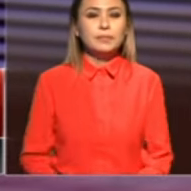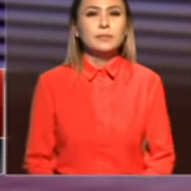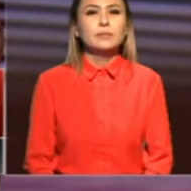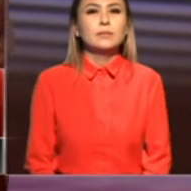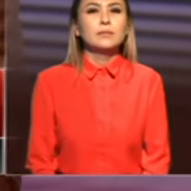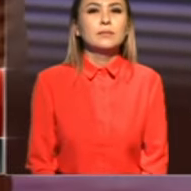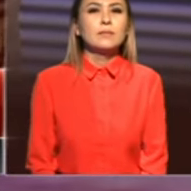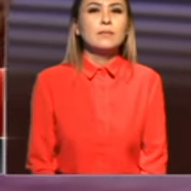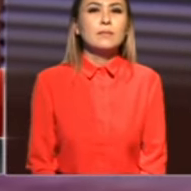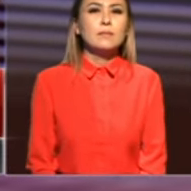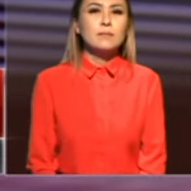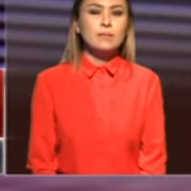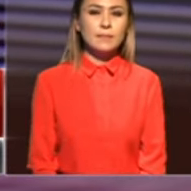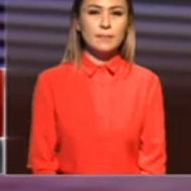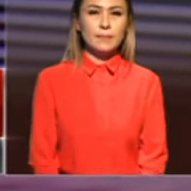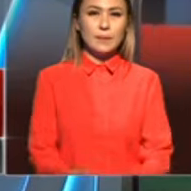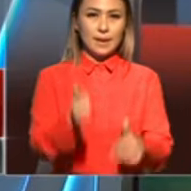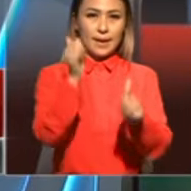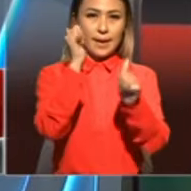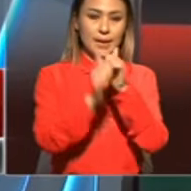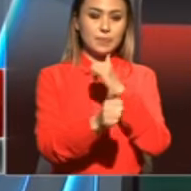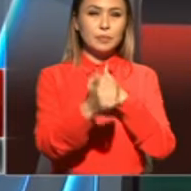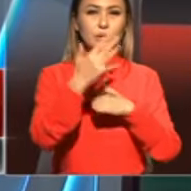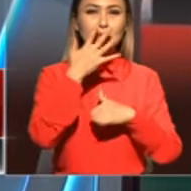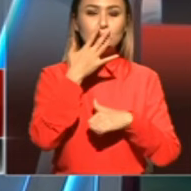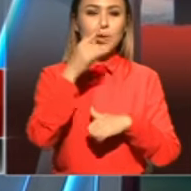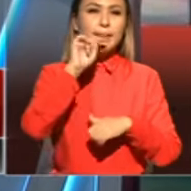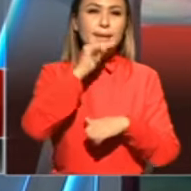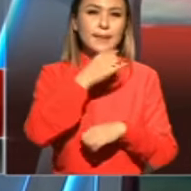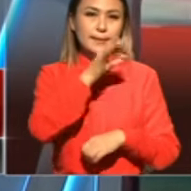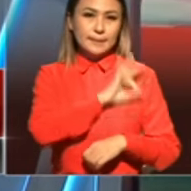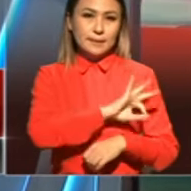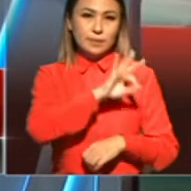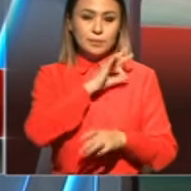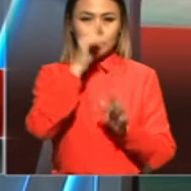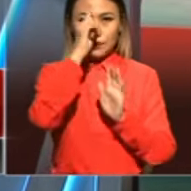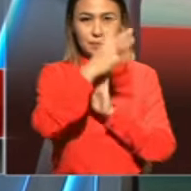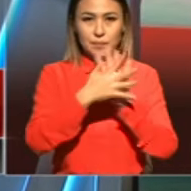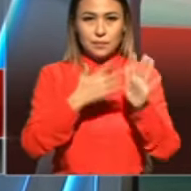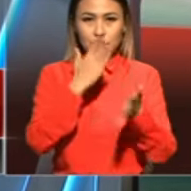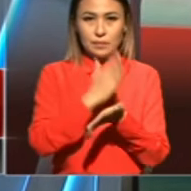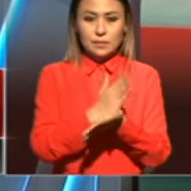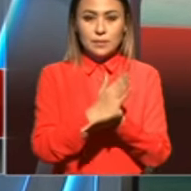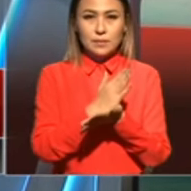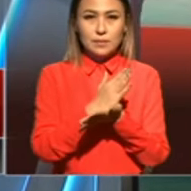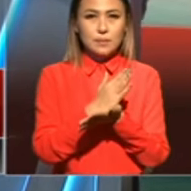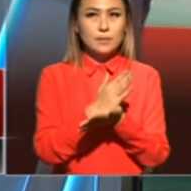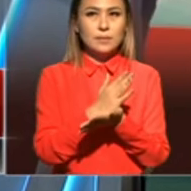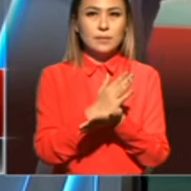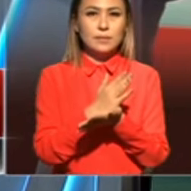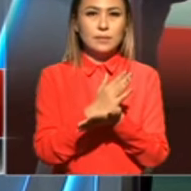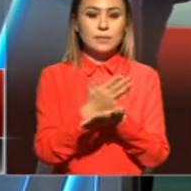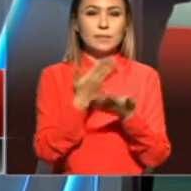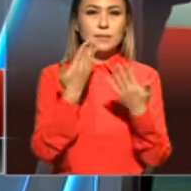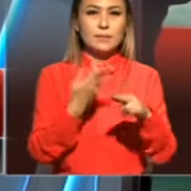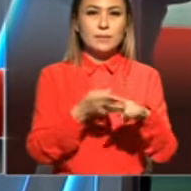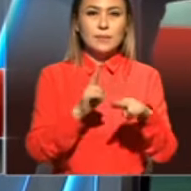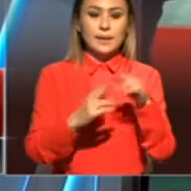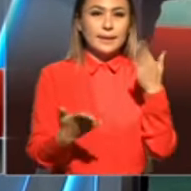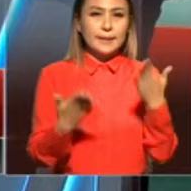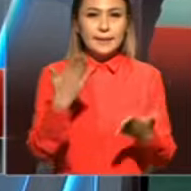жерде ана әрбір ұлттық экономиканың тиімділігі деген ұғым бар. Жаңағы, яғни